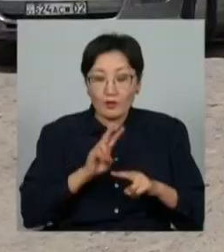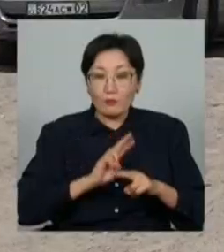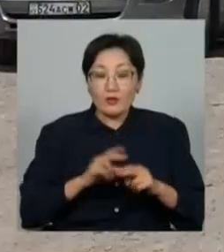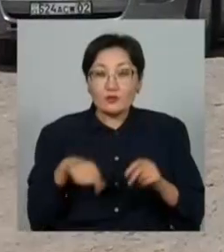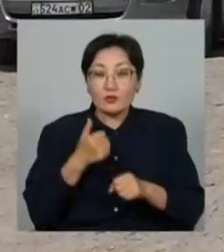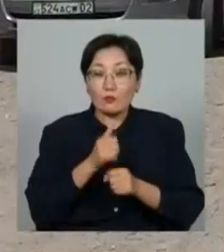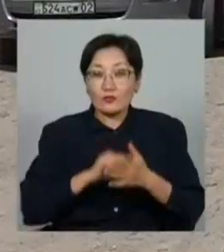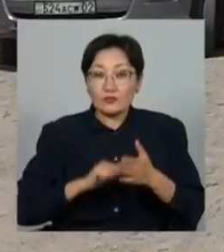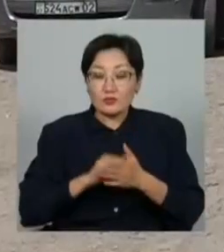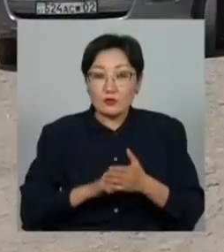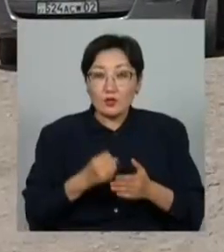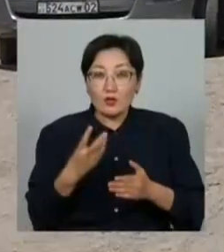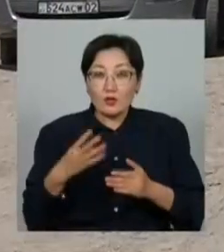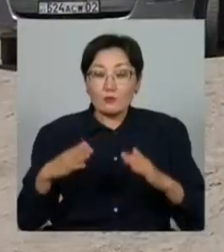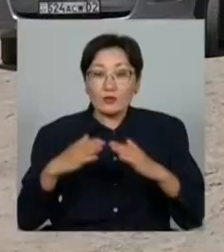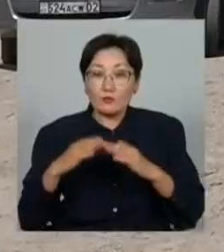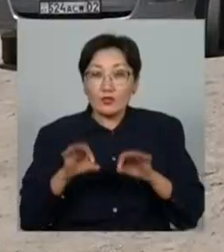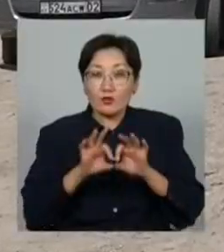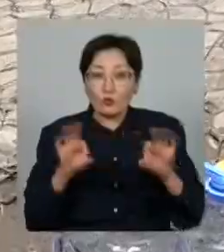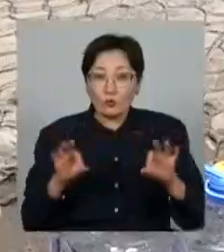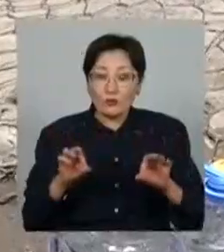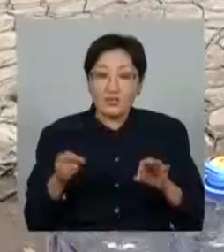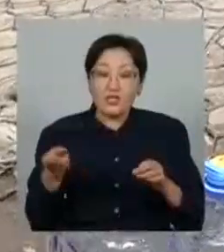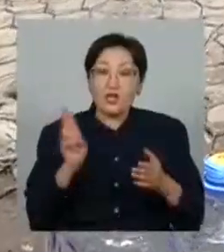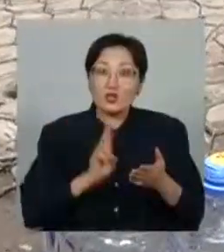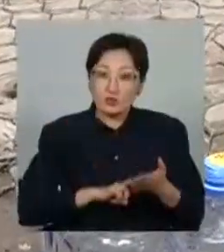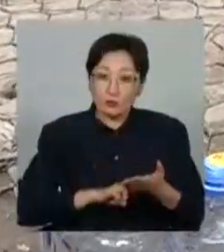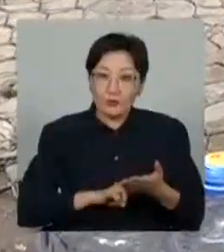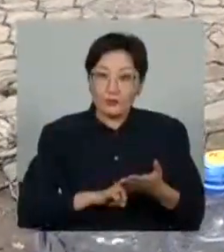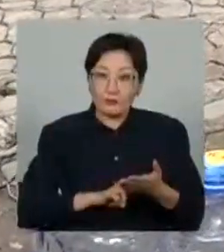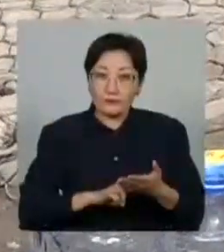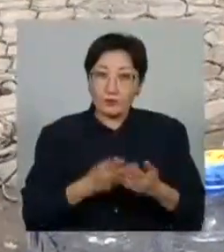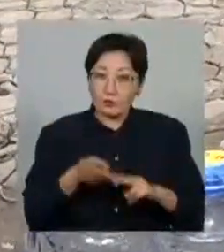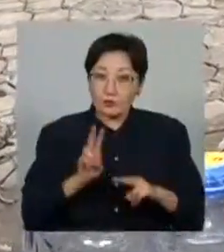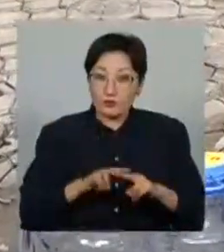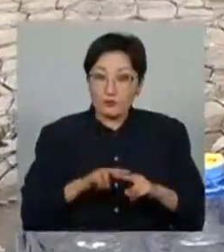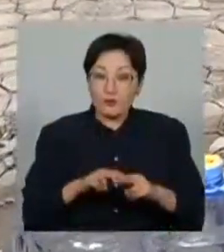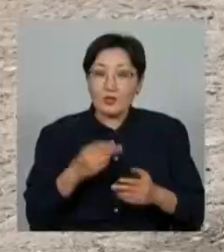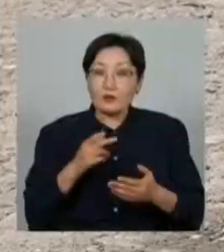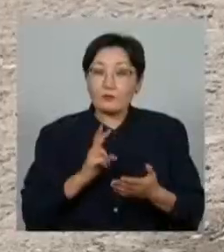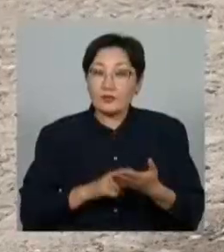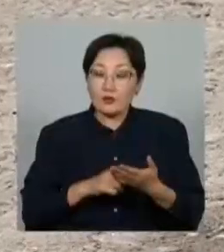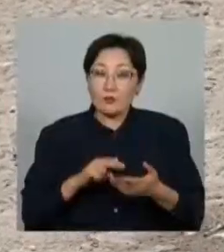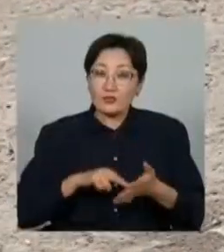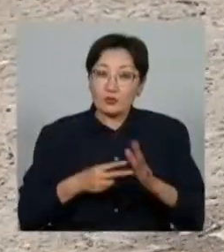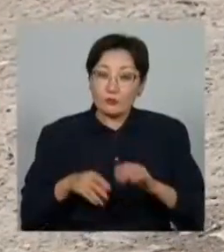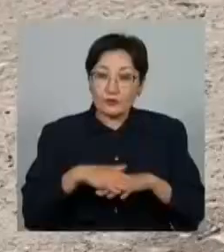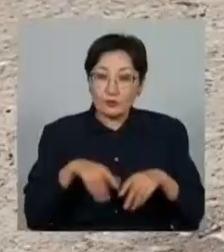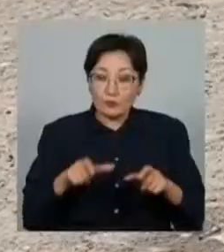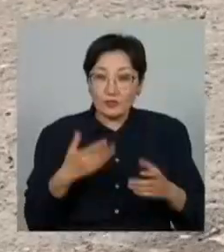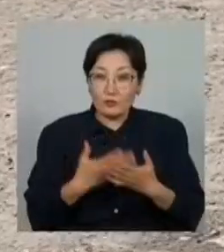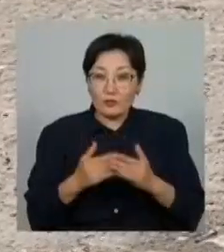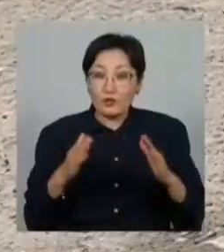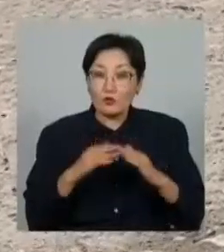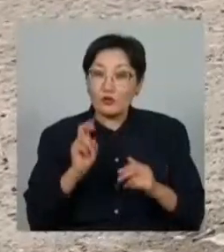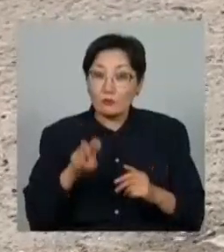себеп су жолына кей тұрғындар құбырларын жалғап дайын асқа тік қасық болғаннан дейді. Осы нұсқаның ақиқатын білу мақсатымен тұрғындар көрсеткен үйге